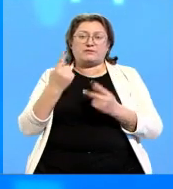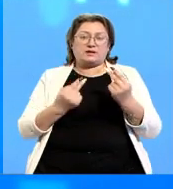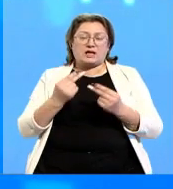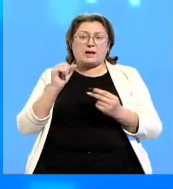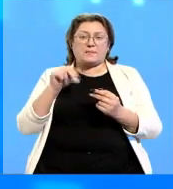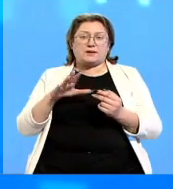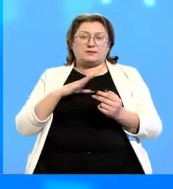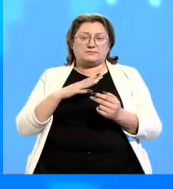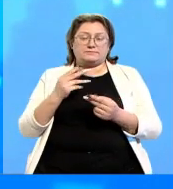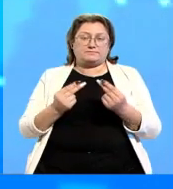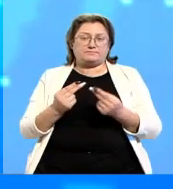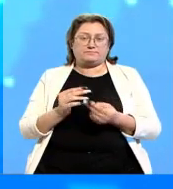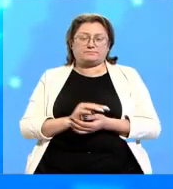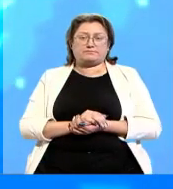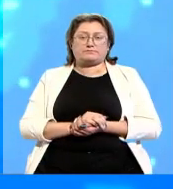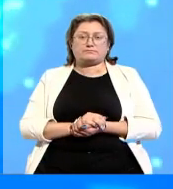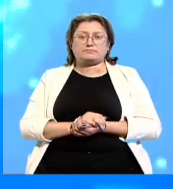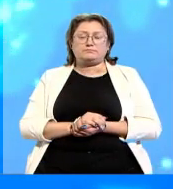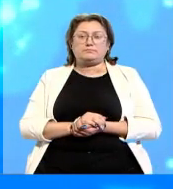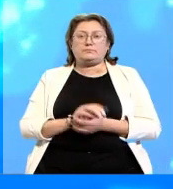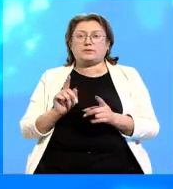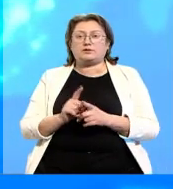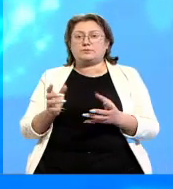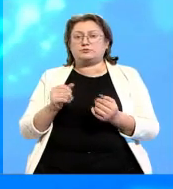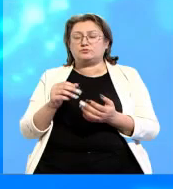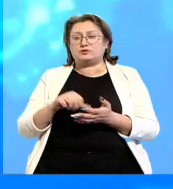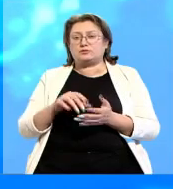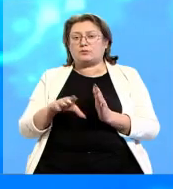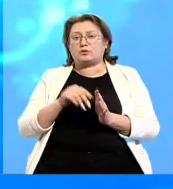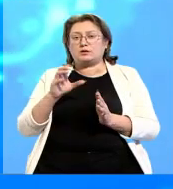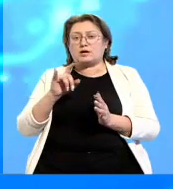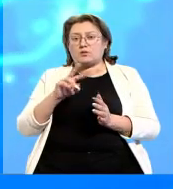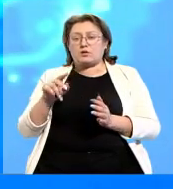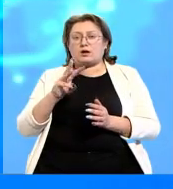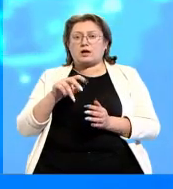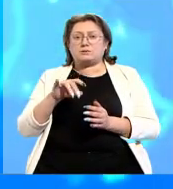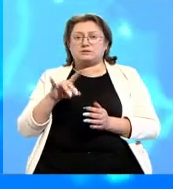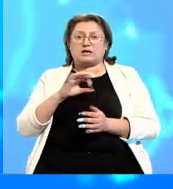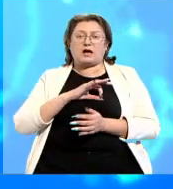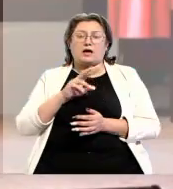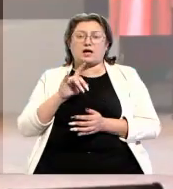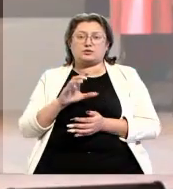таластырды. Жарысқа Сарыкөл, Қамысты, Қарасу, Жангелдин аудандарының құрама командалары да қатысты.